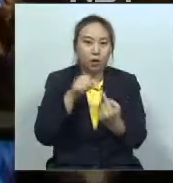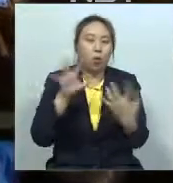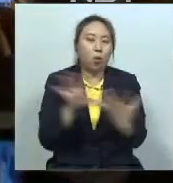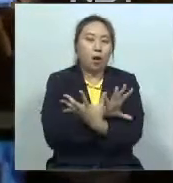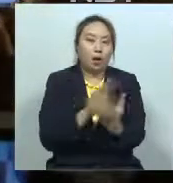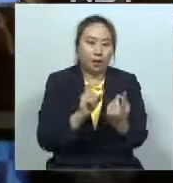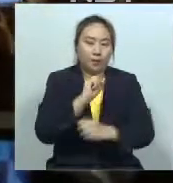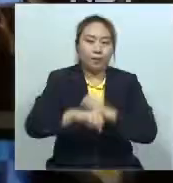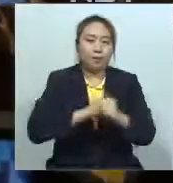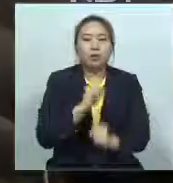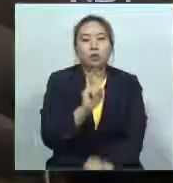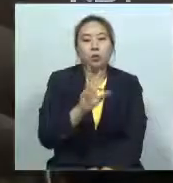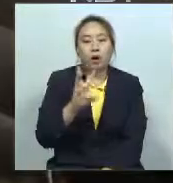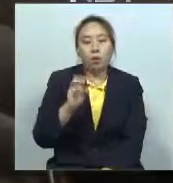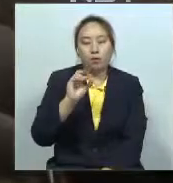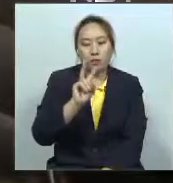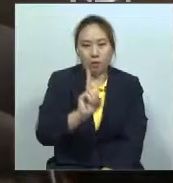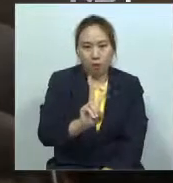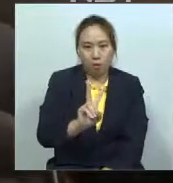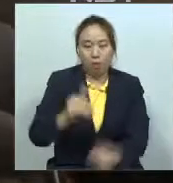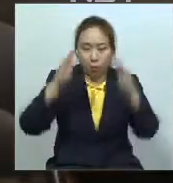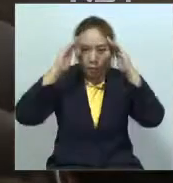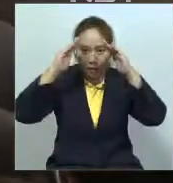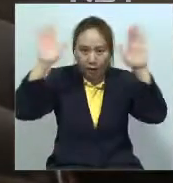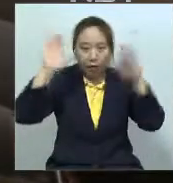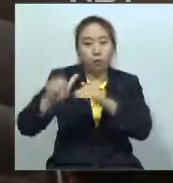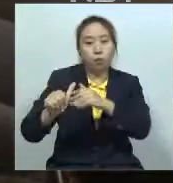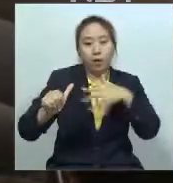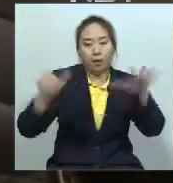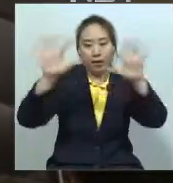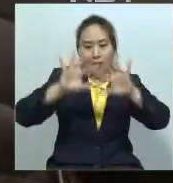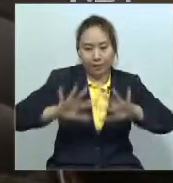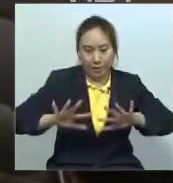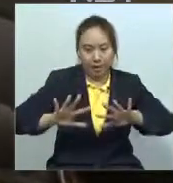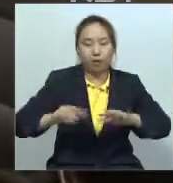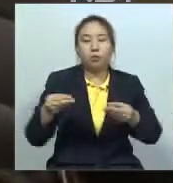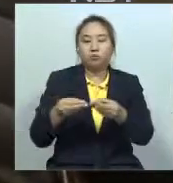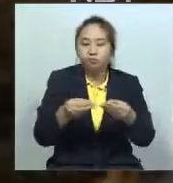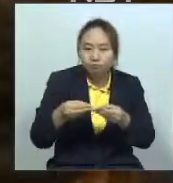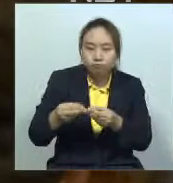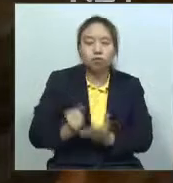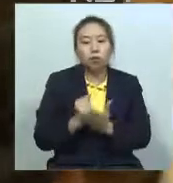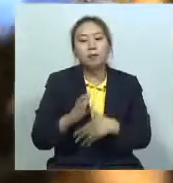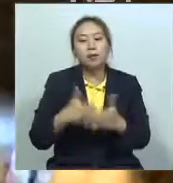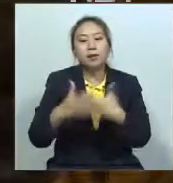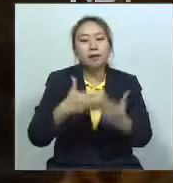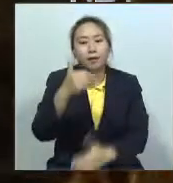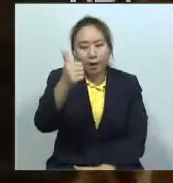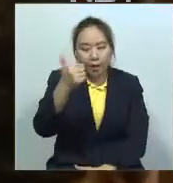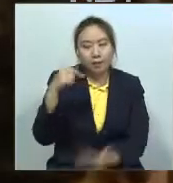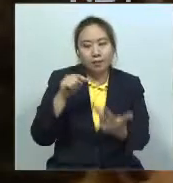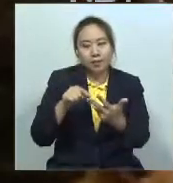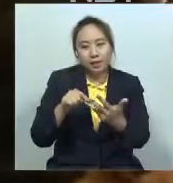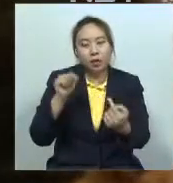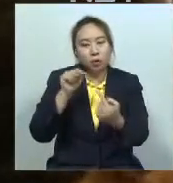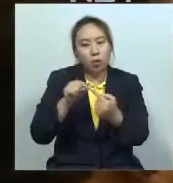ราช2562วิสัยทัศน์ผู้นำอาเซียนว่าด้วยความเป็นหุ้นส่วนเพื่อความยั่งยืนและเอกสารมุมมองของอาเซียน